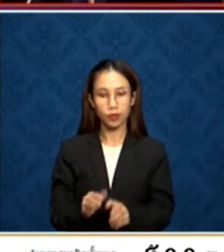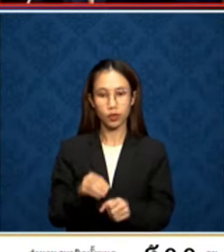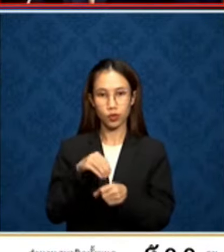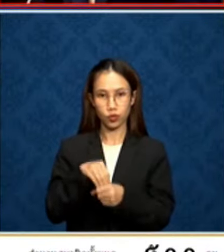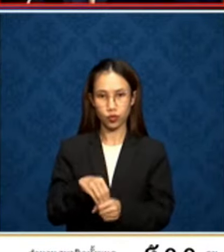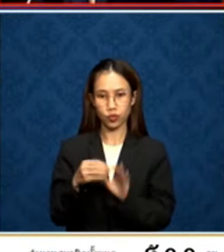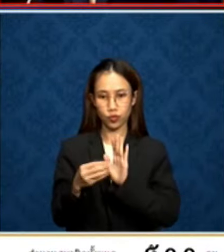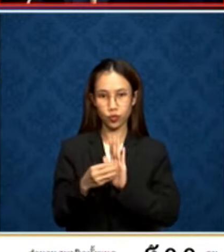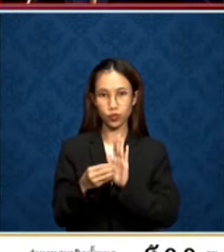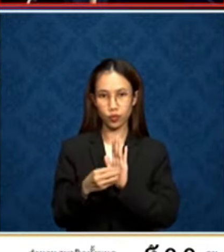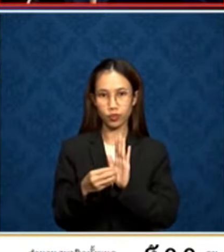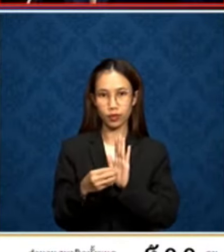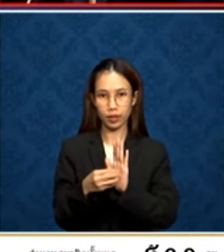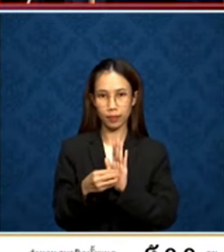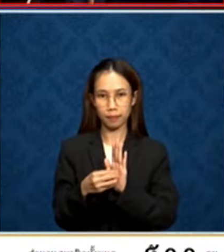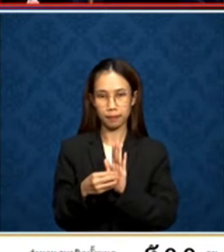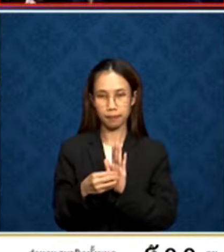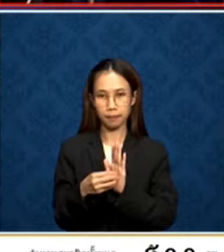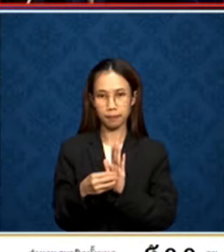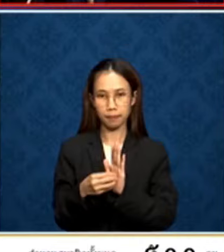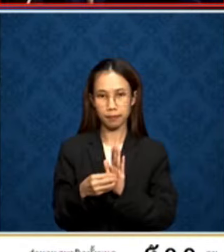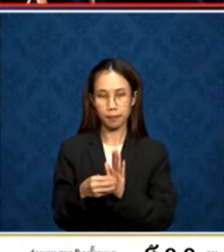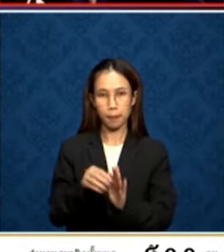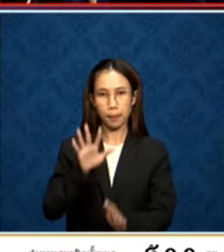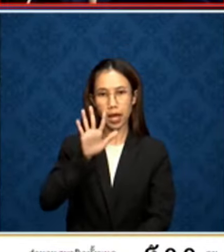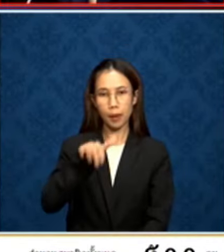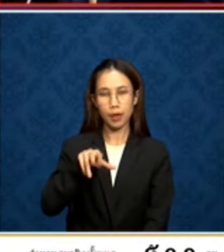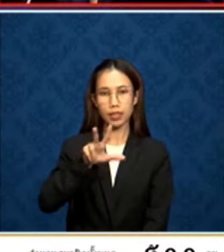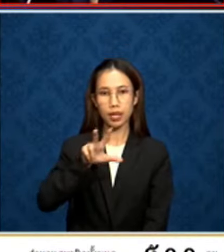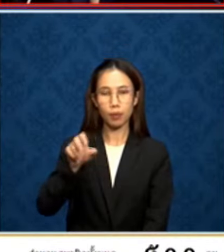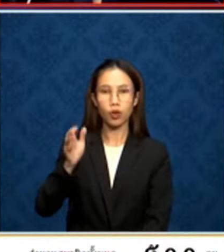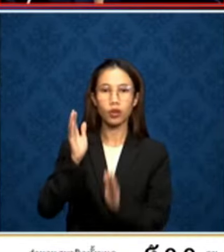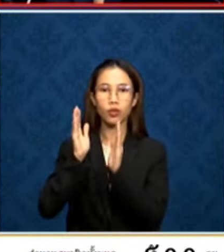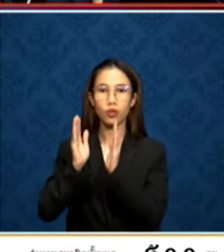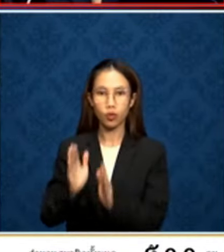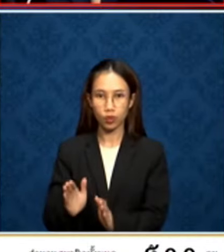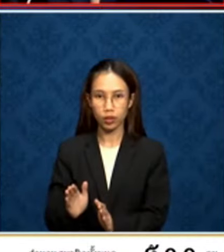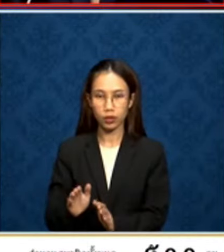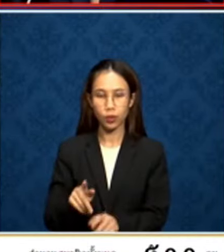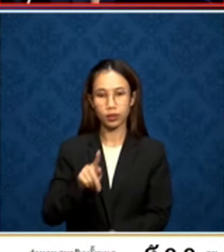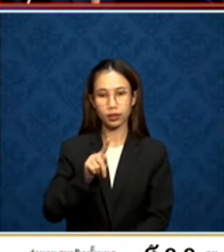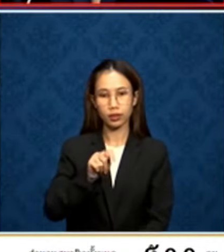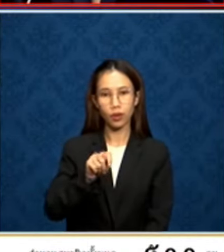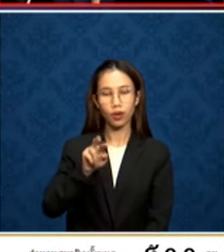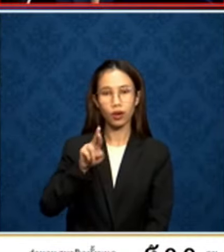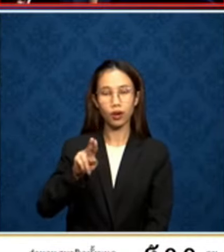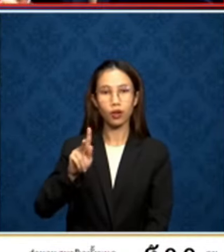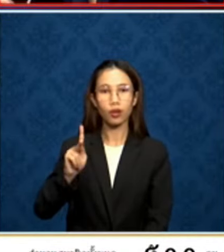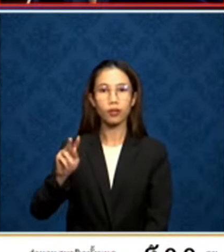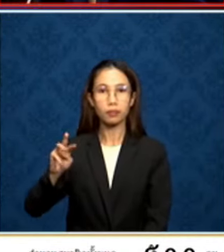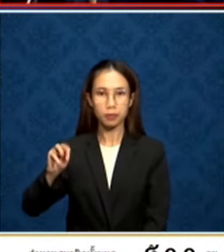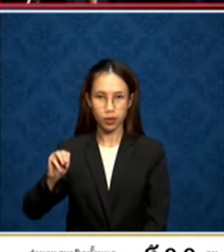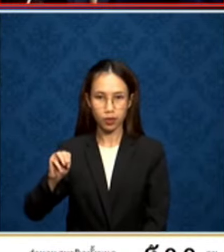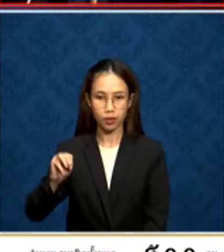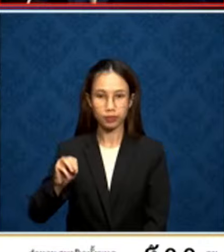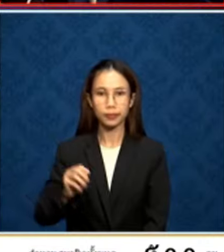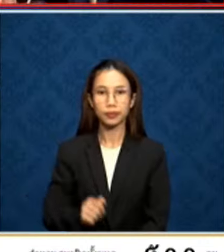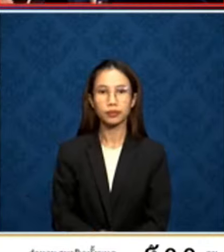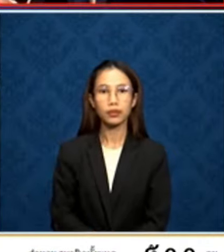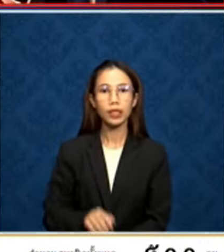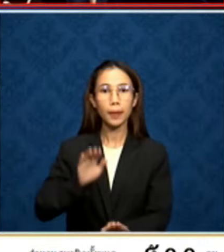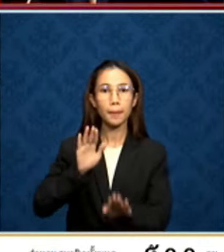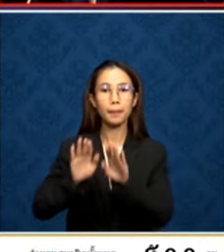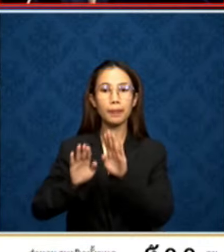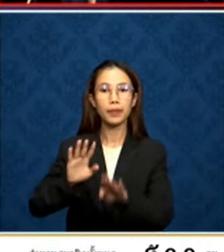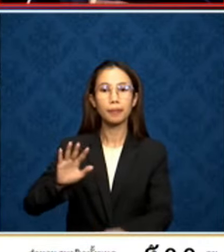กรุงเทพมหานครค่ะคิดเป็น 5,300คนต่อตารางกิโลเมตเมื่อเราเปรียบเทียบกับเมืองหลวง